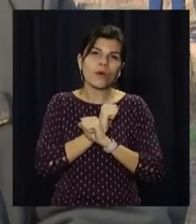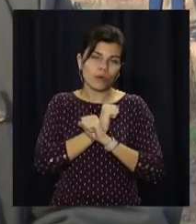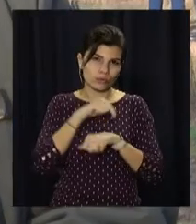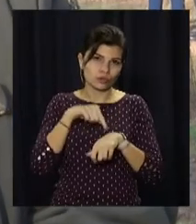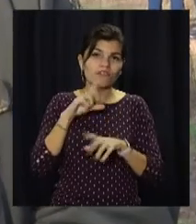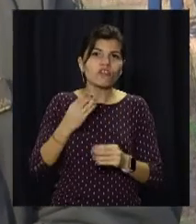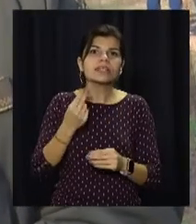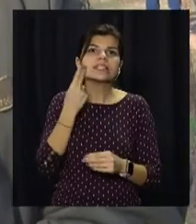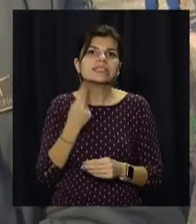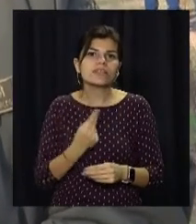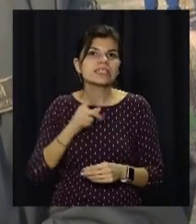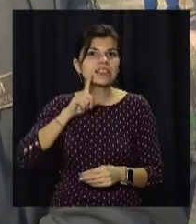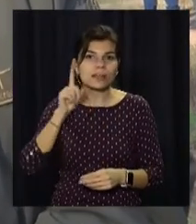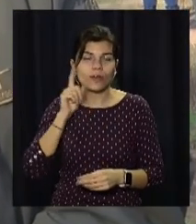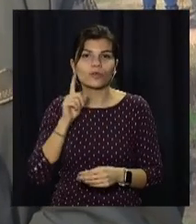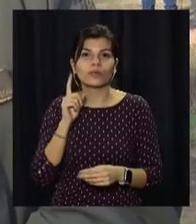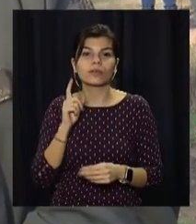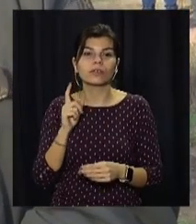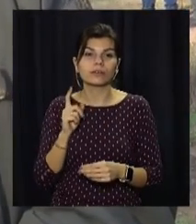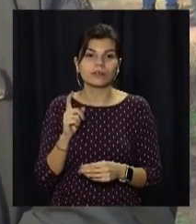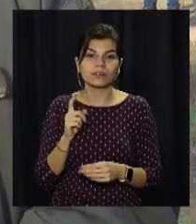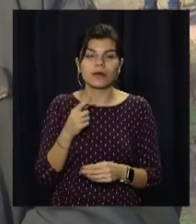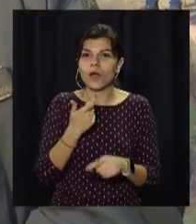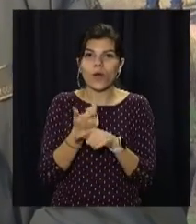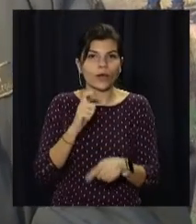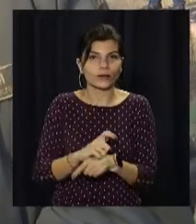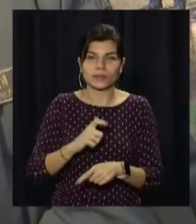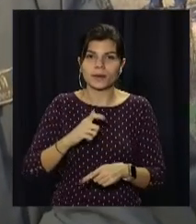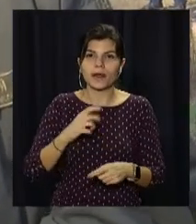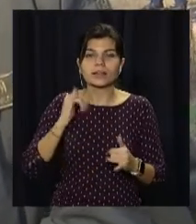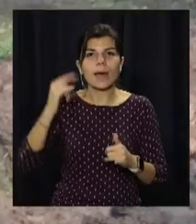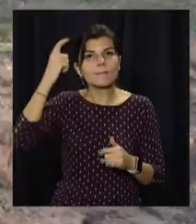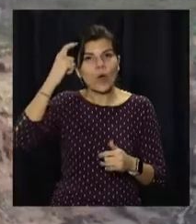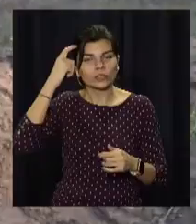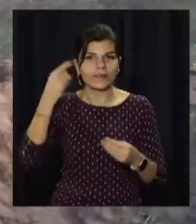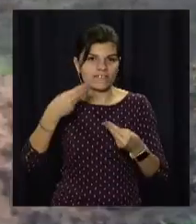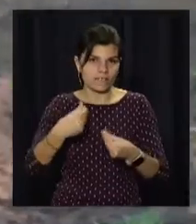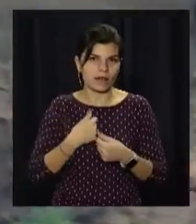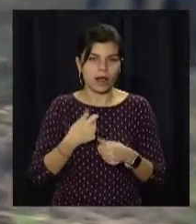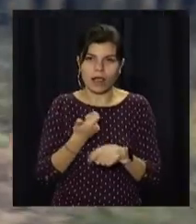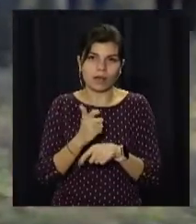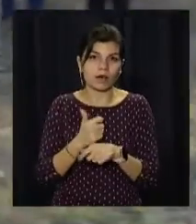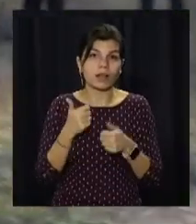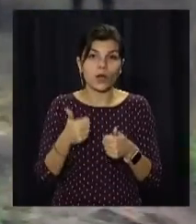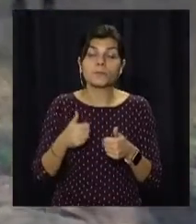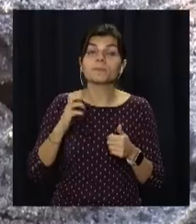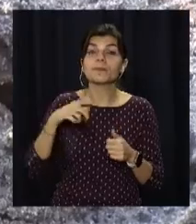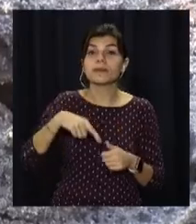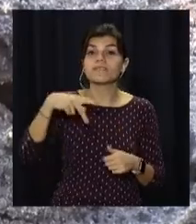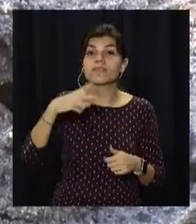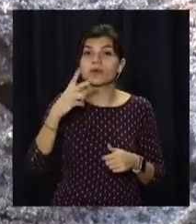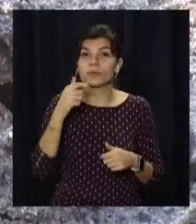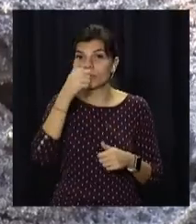Взагалі зелений цвіт, він благоприятно впливає для головного мозку. З 1 жовтня 2021-го